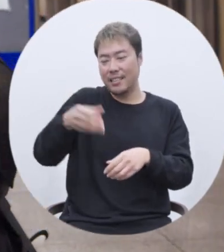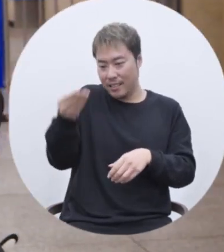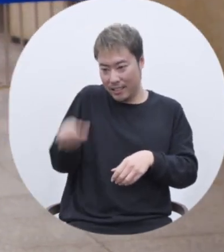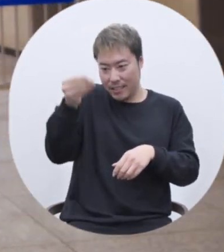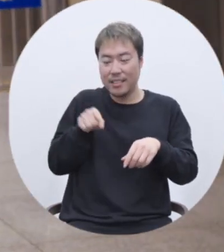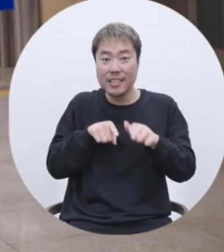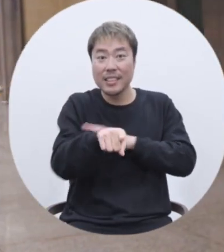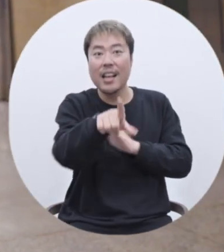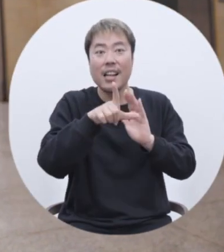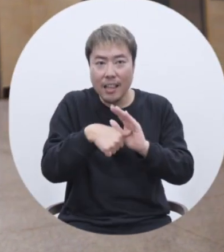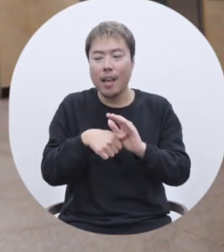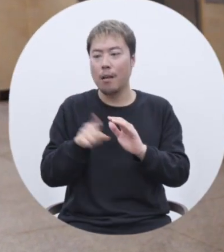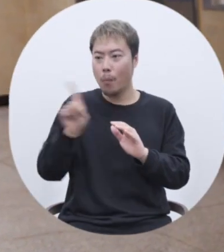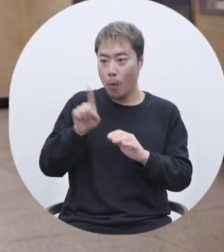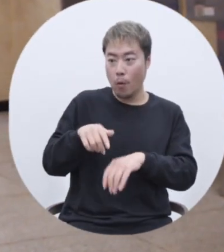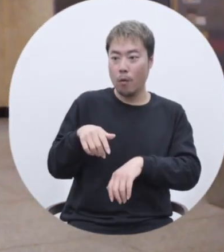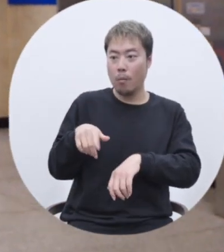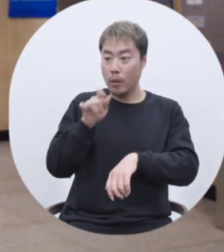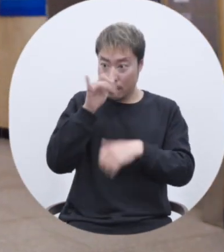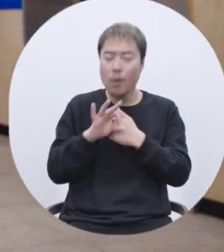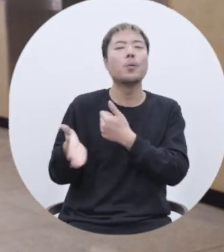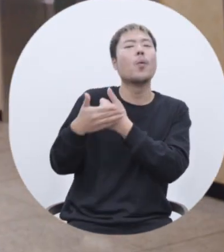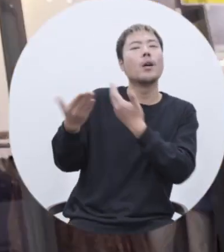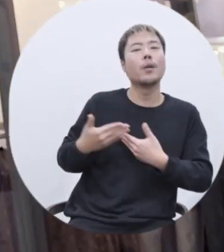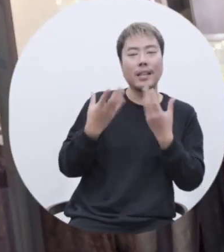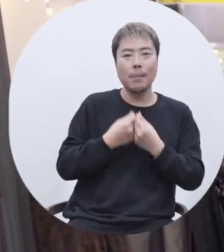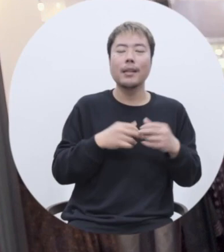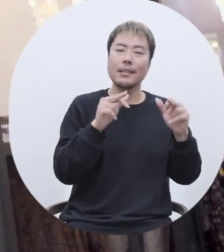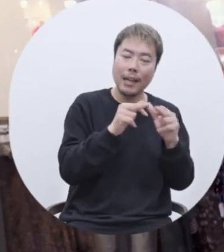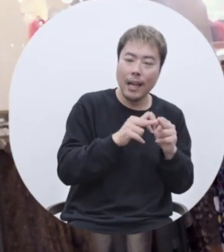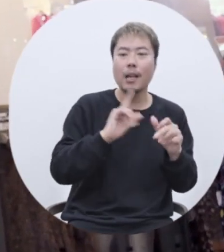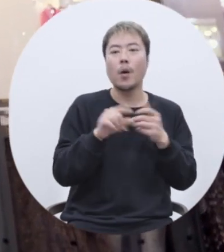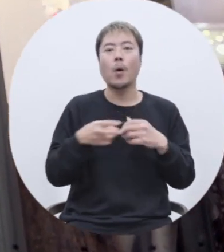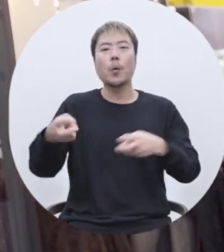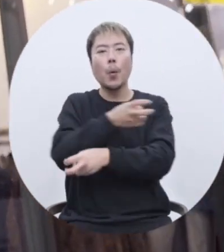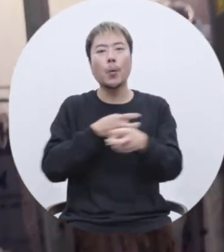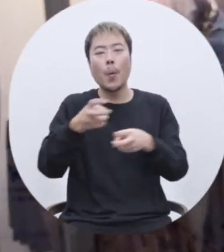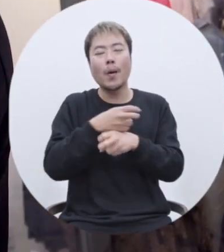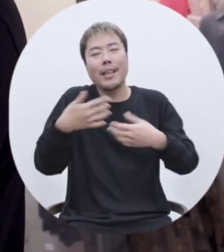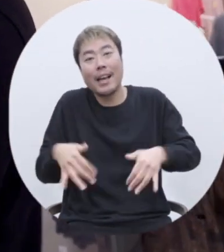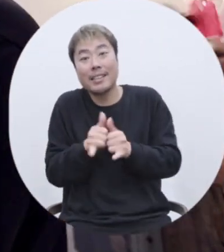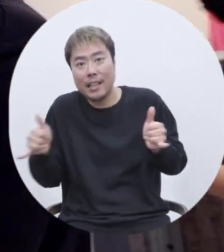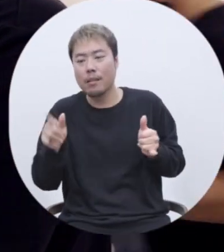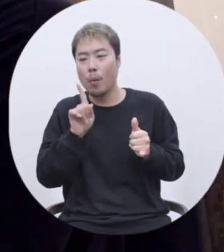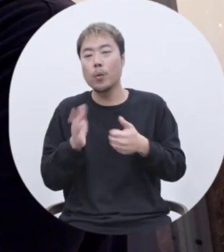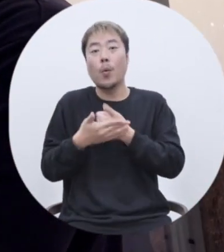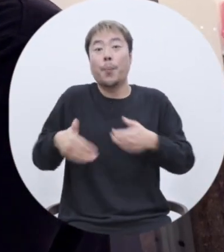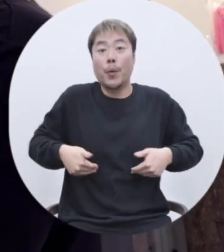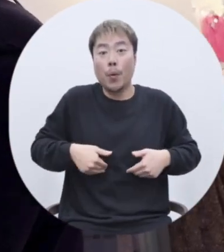그다음에 이제 장애인이나 교통약자들 이동하는 거 도와달라고 연락이 와요. 그러면